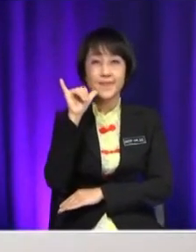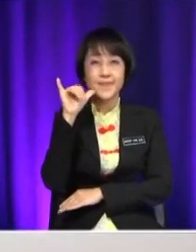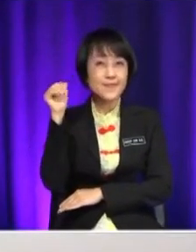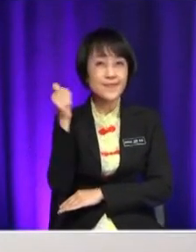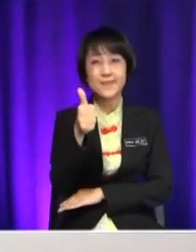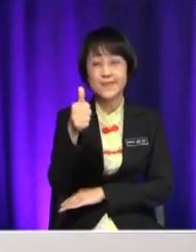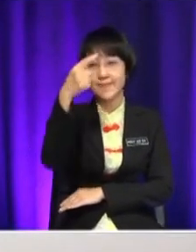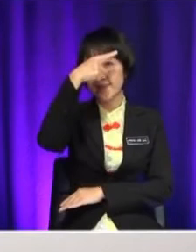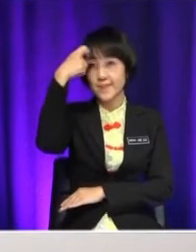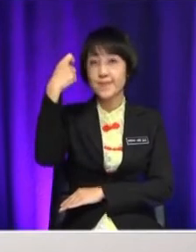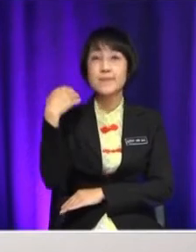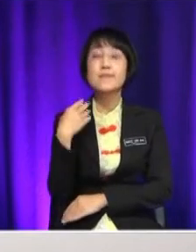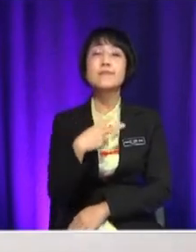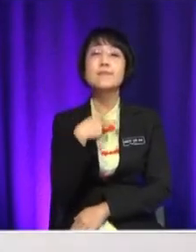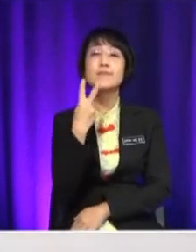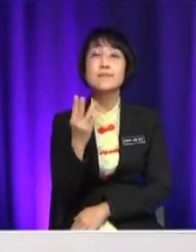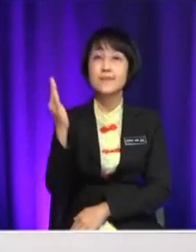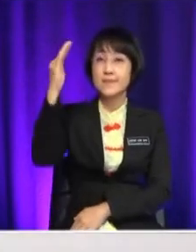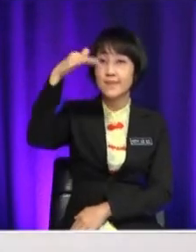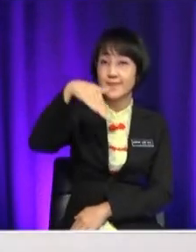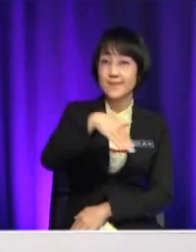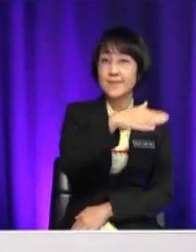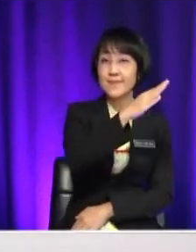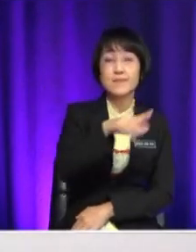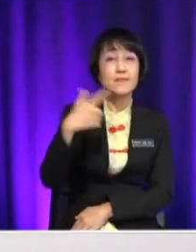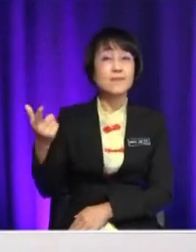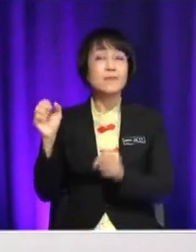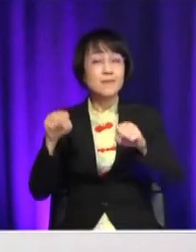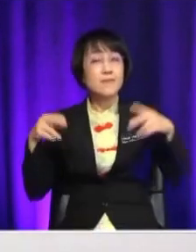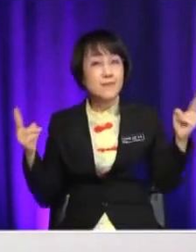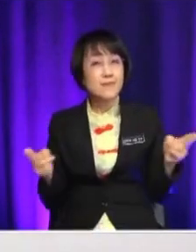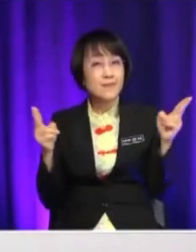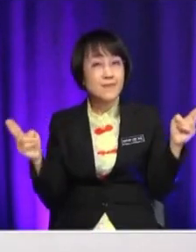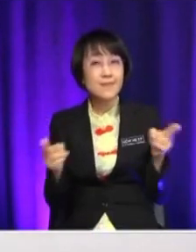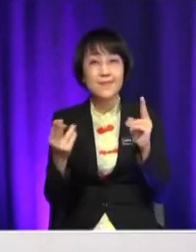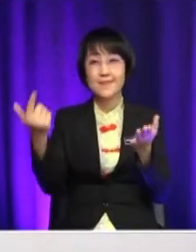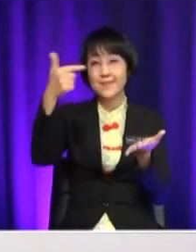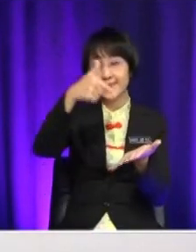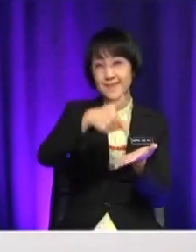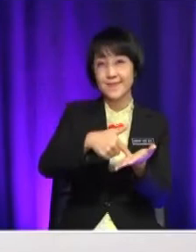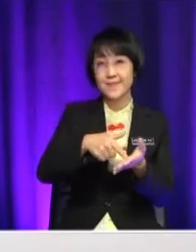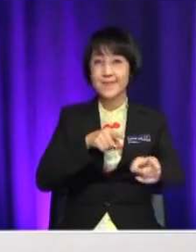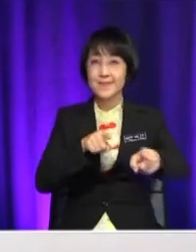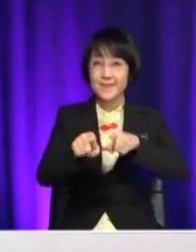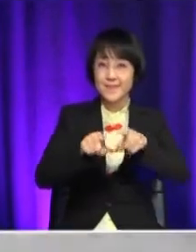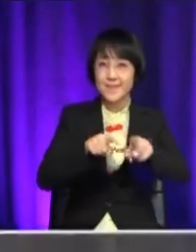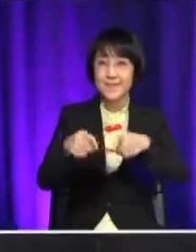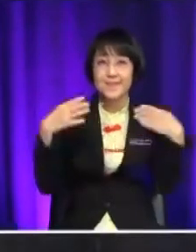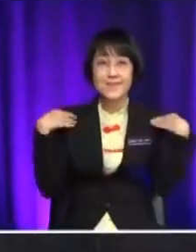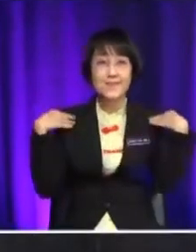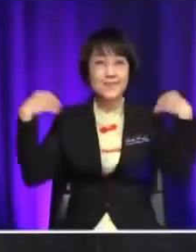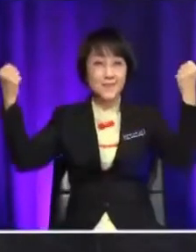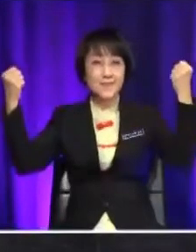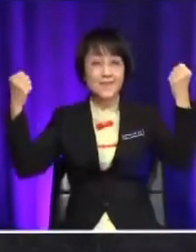tinggi rendah. Tanya dia ucapkan kepada semua. Yang lain boleh berusaha lagi. Kita bersaing secara sihat. Dan